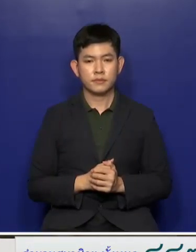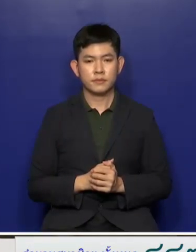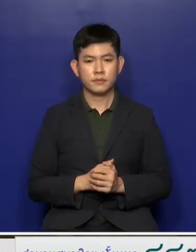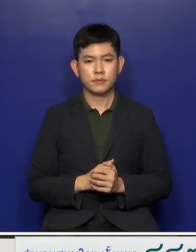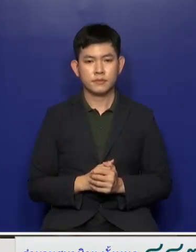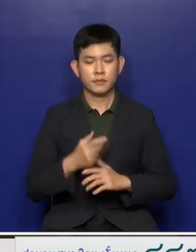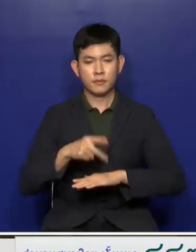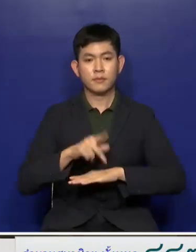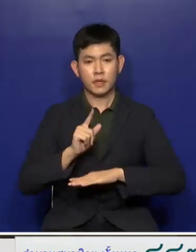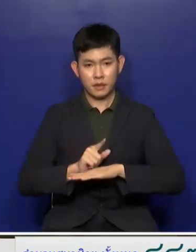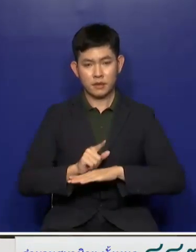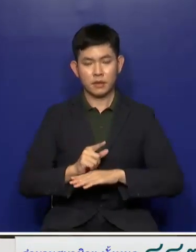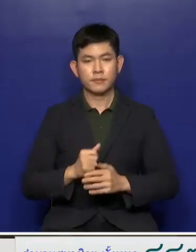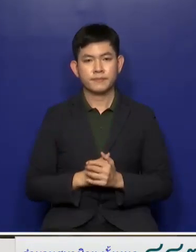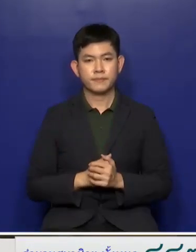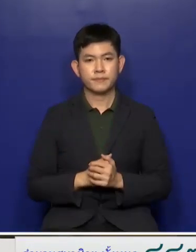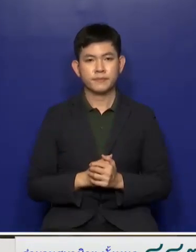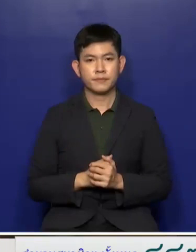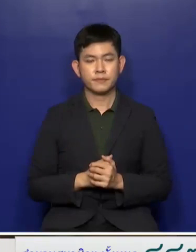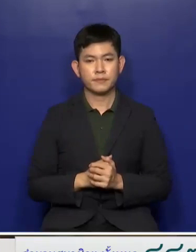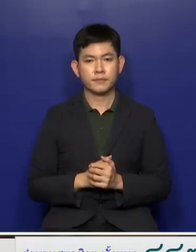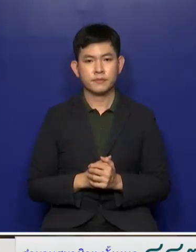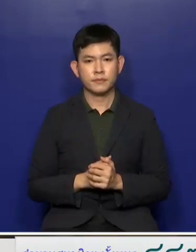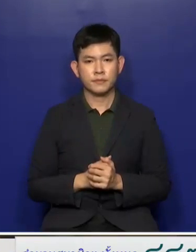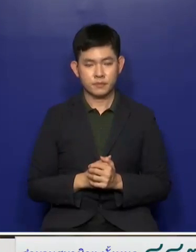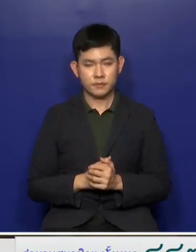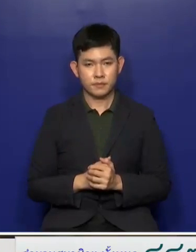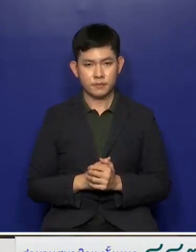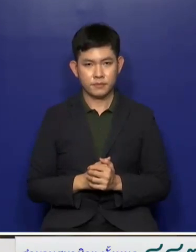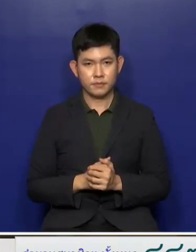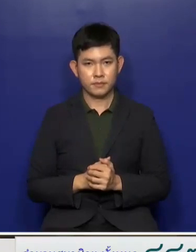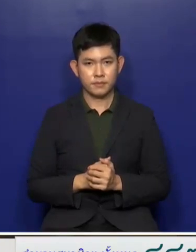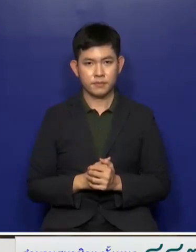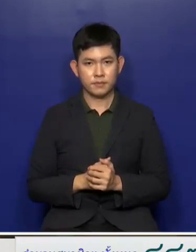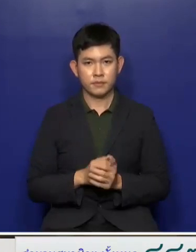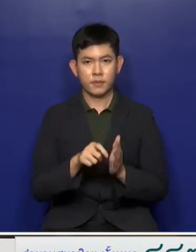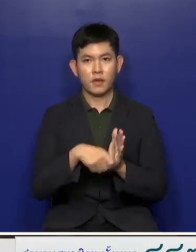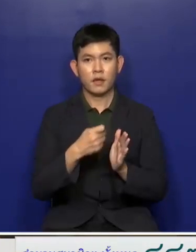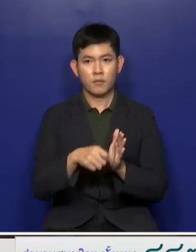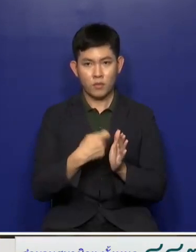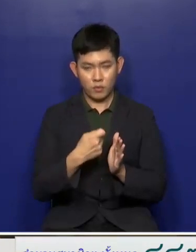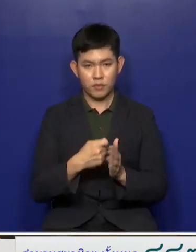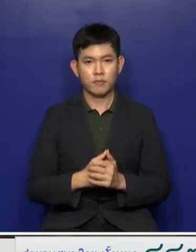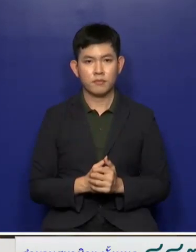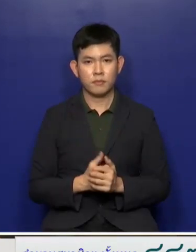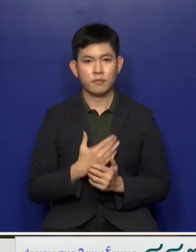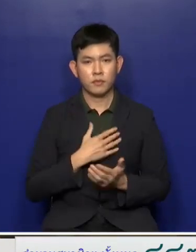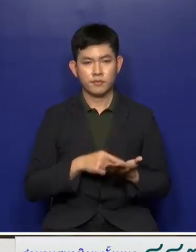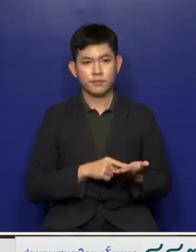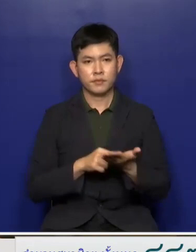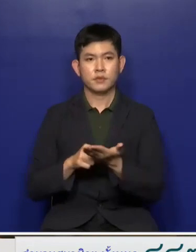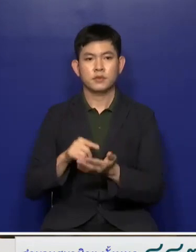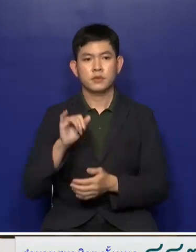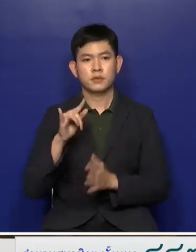ท่านประธานครับผมขออนุญาตกราบเรียนท่านประธานว่าเหตุที่ผมได้ยื่นยัตติเพื่